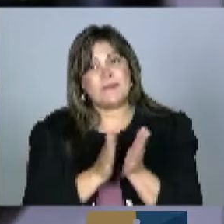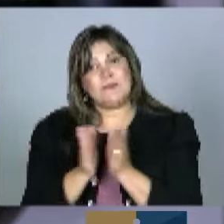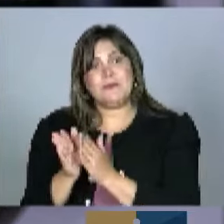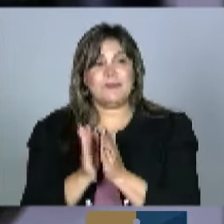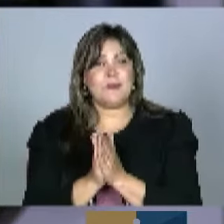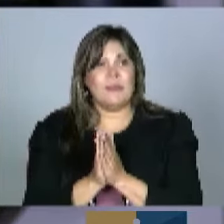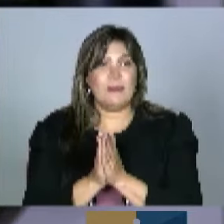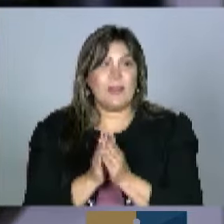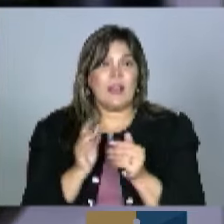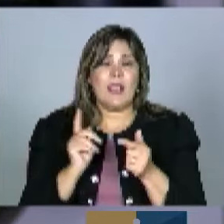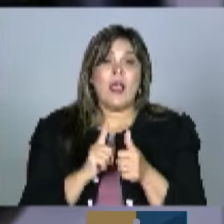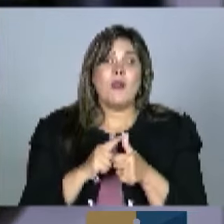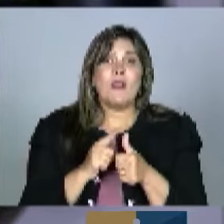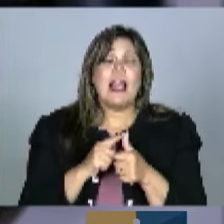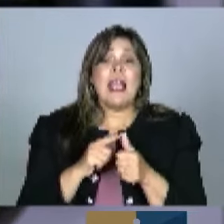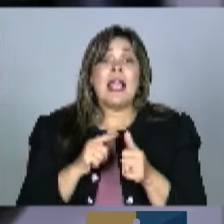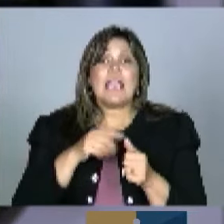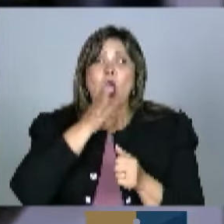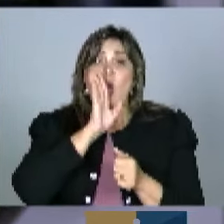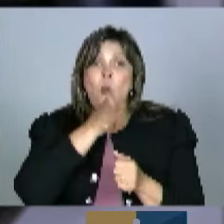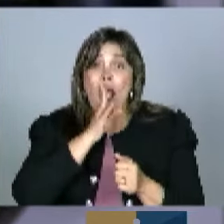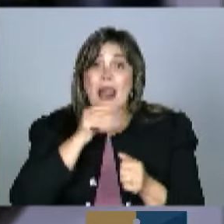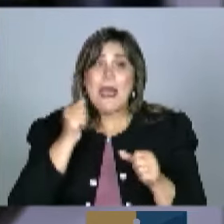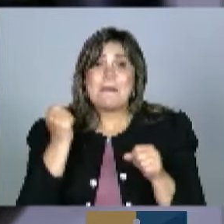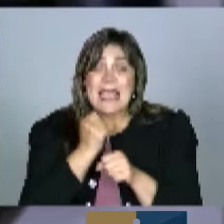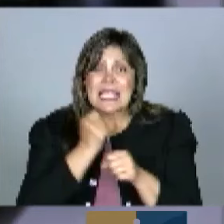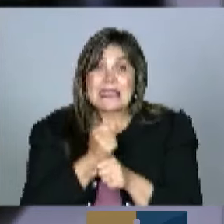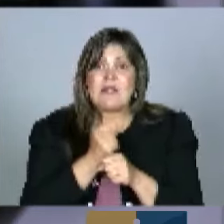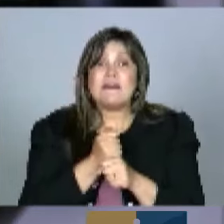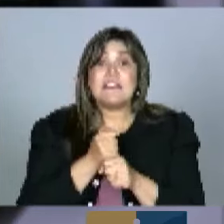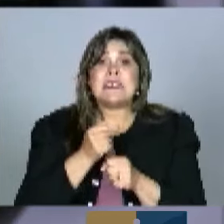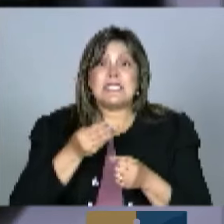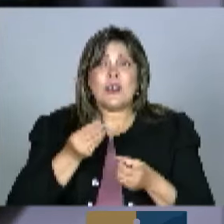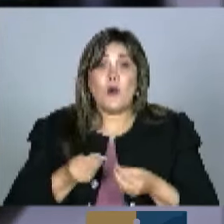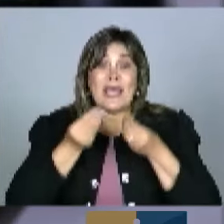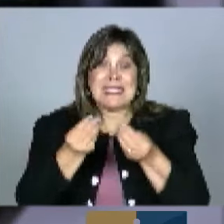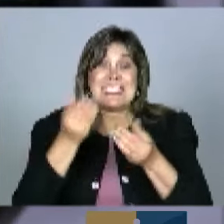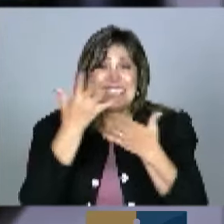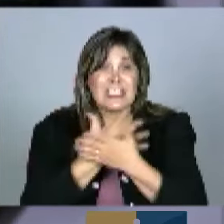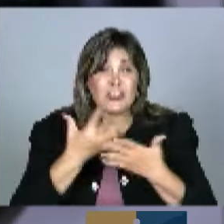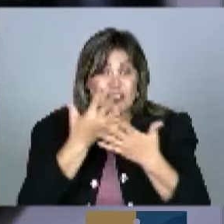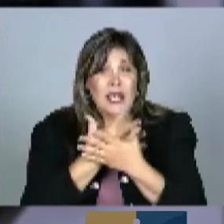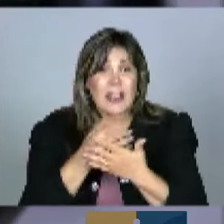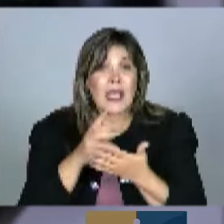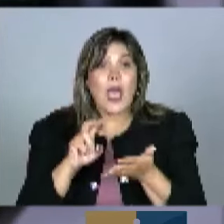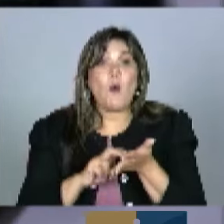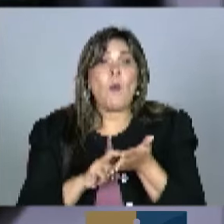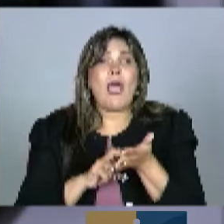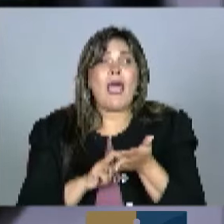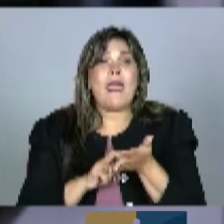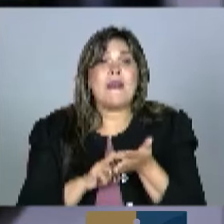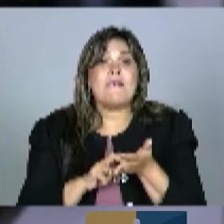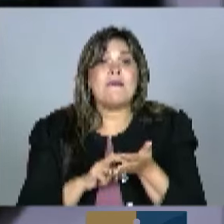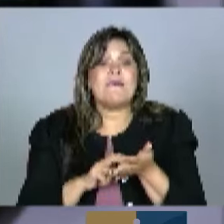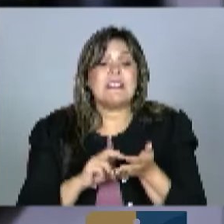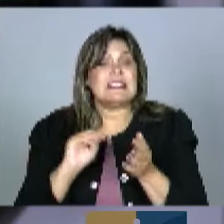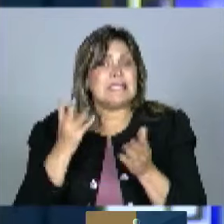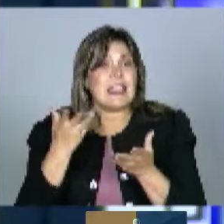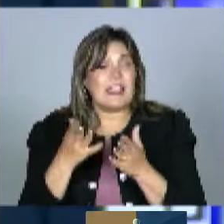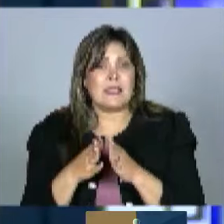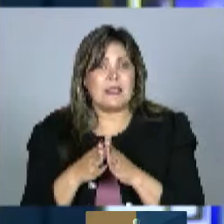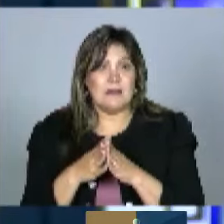بالنسبه للصيغه التنفيذيه الصيغه التنفيذيه كيف احسن يسلمها هل ممكن انا انفذ دعوه حكم قضائي من غير ما اقدم الصيغه التنفيذيه بص